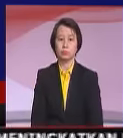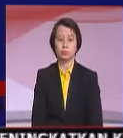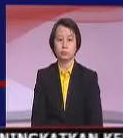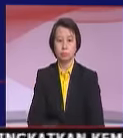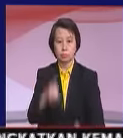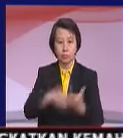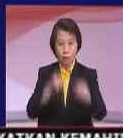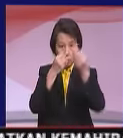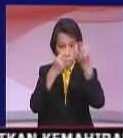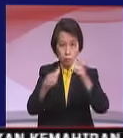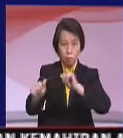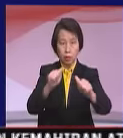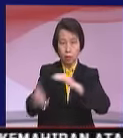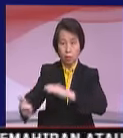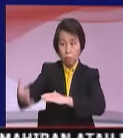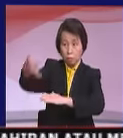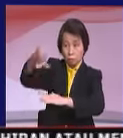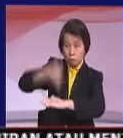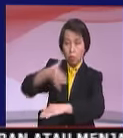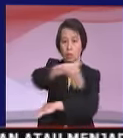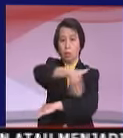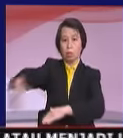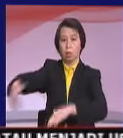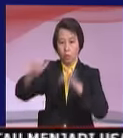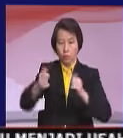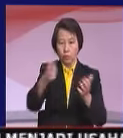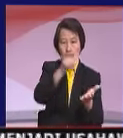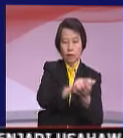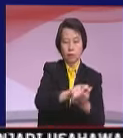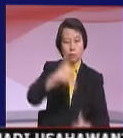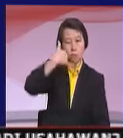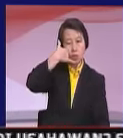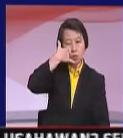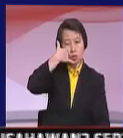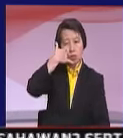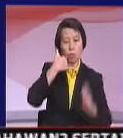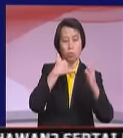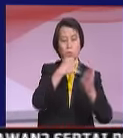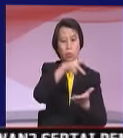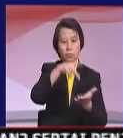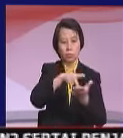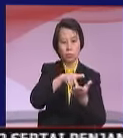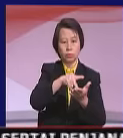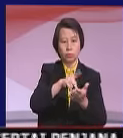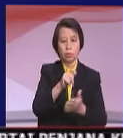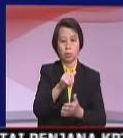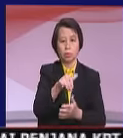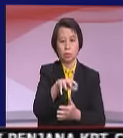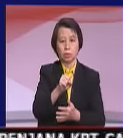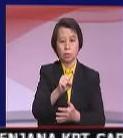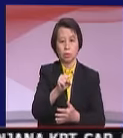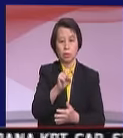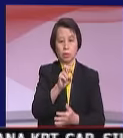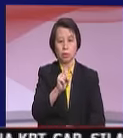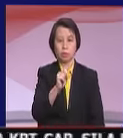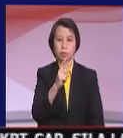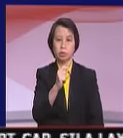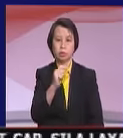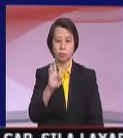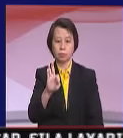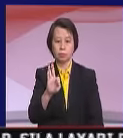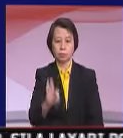Sebarang maklumat aktiviti jenayah rentas sempadan boleh dilaporkan dengan menghubungi hotline Pusat National Task Force NTF.